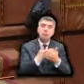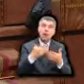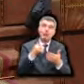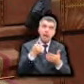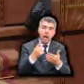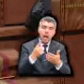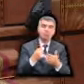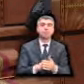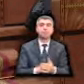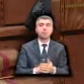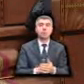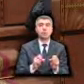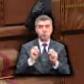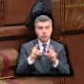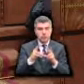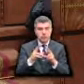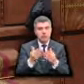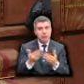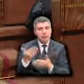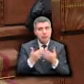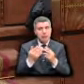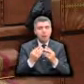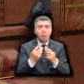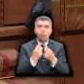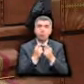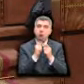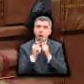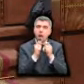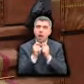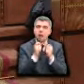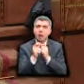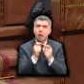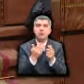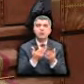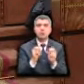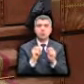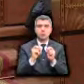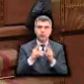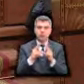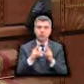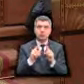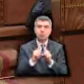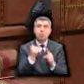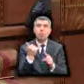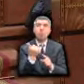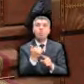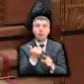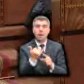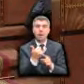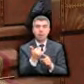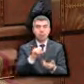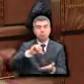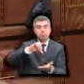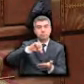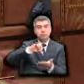قابل لأن ندرسه وأن نناقشه، وأنا أشعر بطبيعة الحال بالأهمية ديالو بالنسبة لهاد الجهة